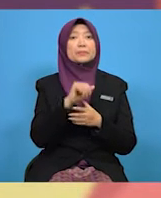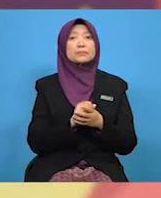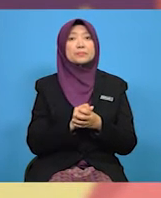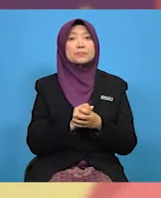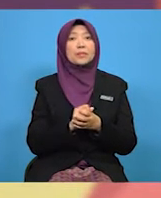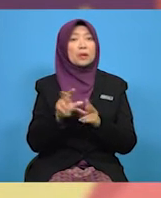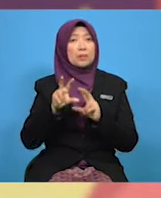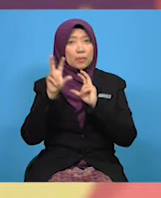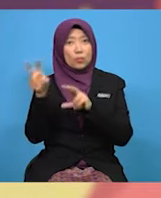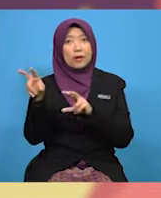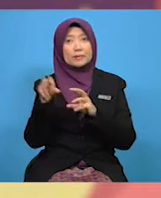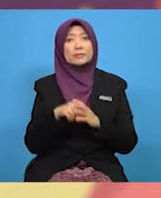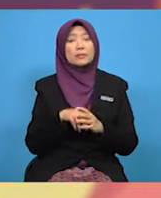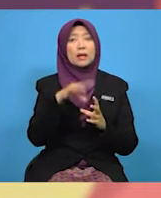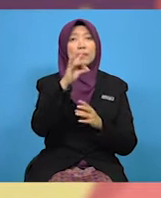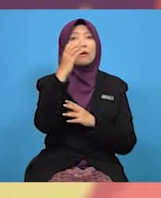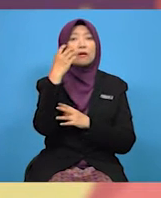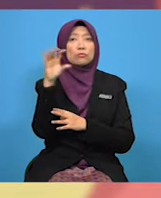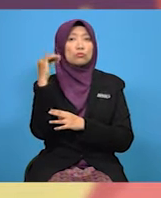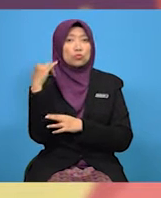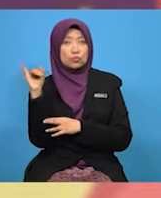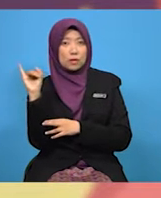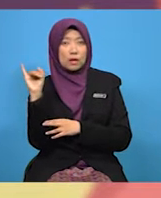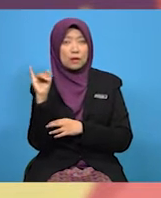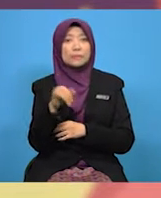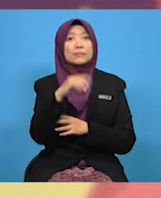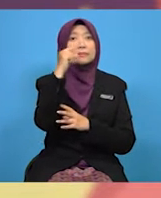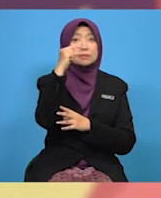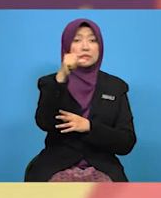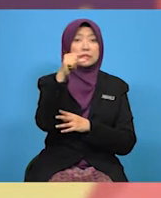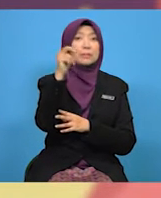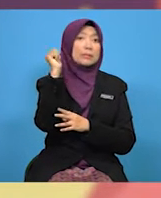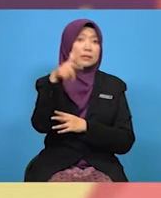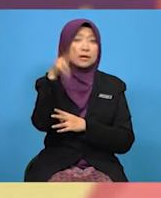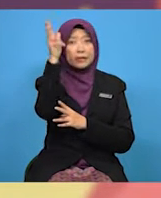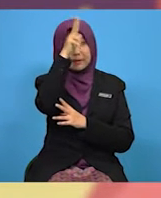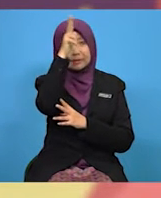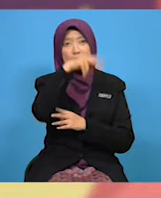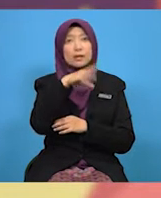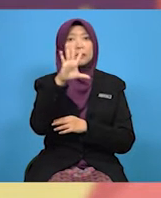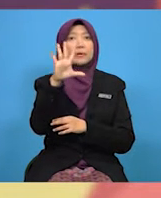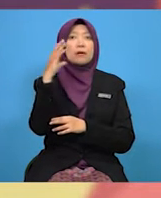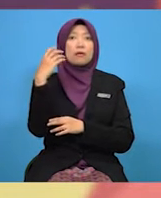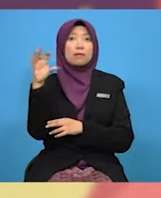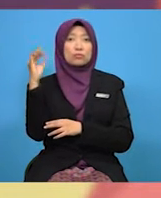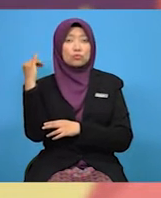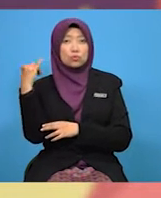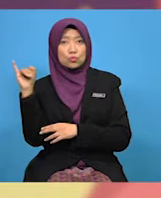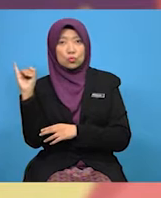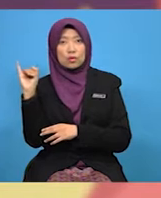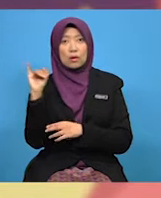08.50 pelaburan sebanyak 800000000 uji yaitu perbelanjaan kerajaan